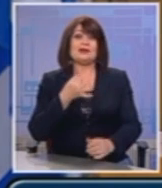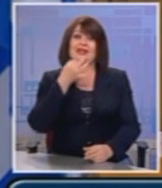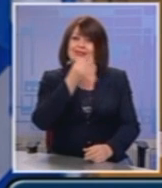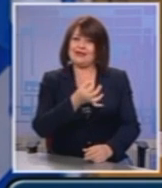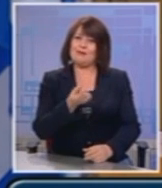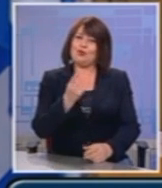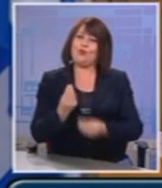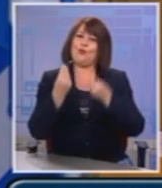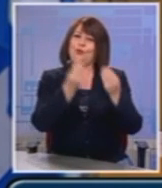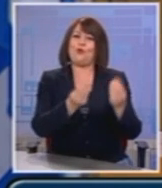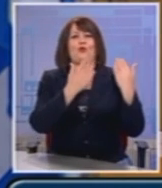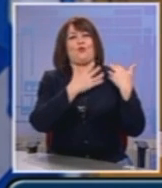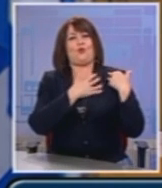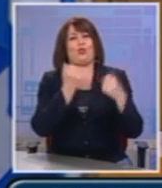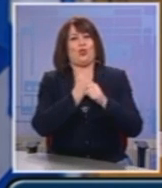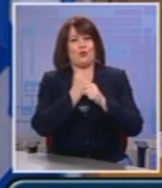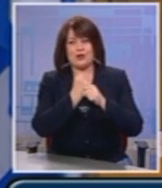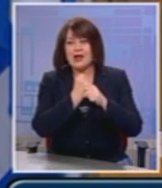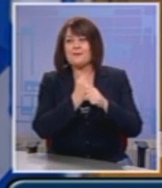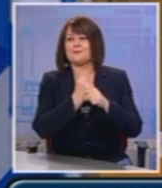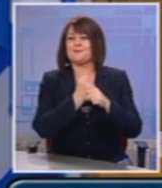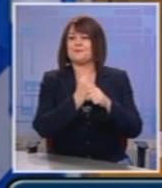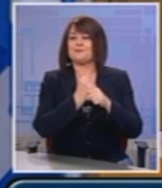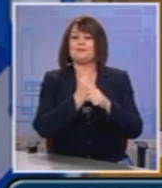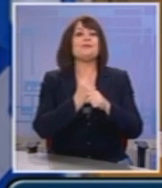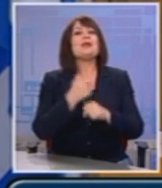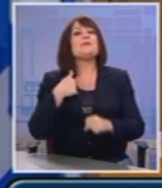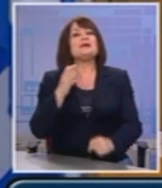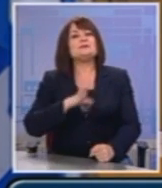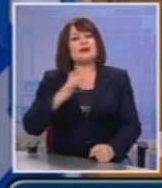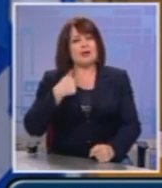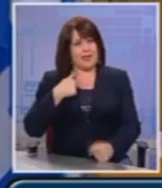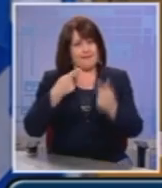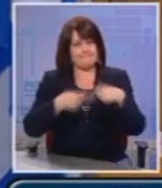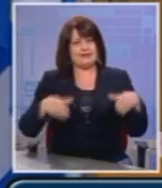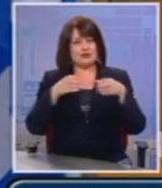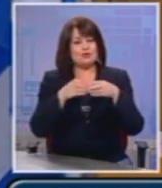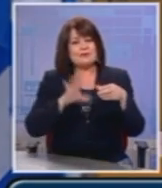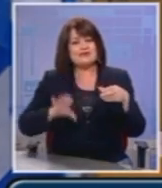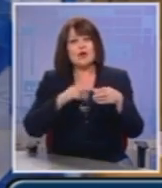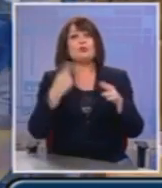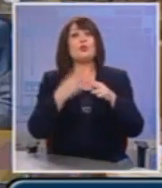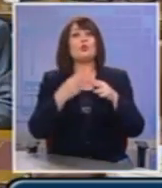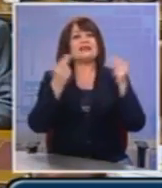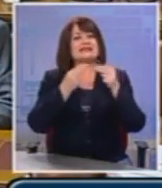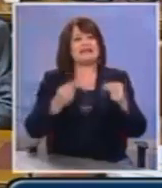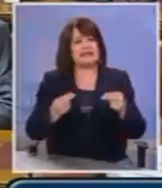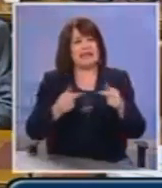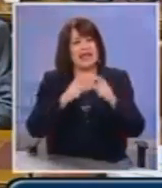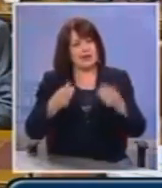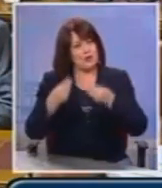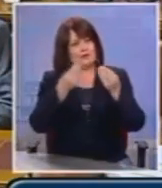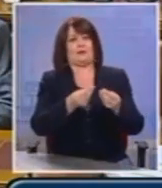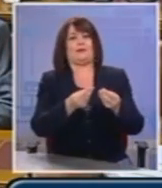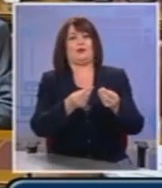άλλη δουλειά γιατί προκύπτουν από την από τις διαδικασίες της δικής μας επιτροπής πολύτιμα στοιχεία και υλικό